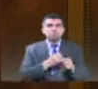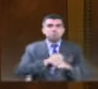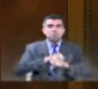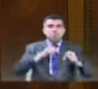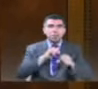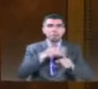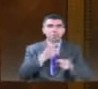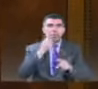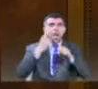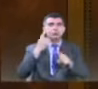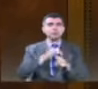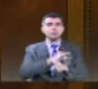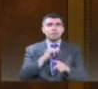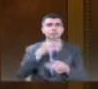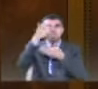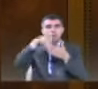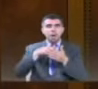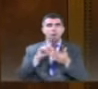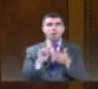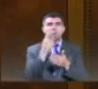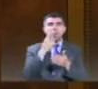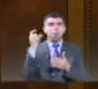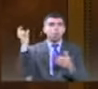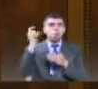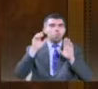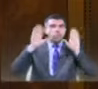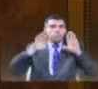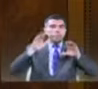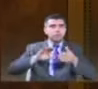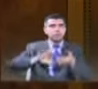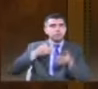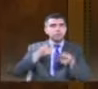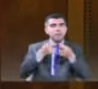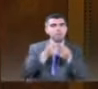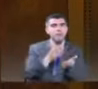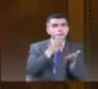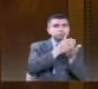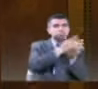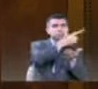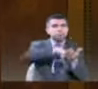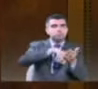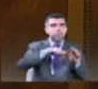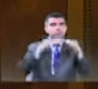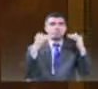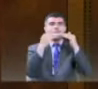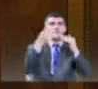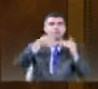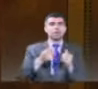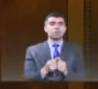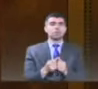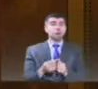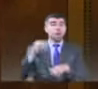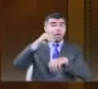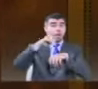مقاربة شاملة وفي سياق يعزز الإسلام الوسطي السمح المتشبع بقيم الاعتدال والتسامح. وبهذا